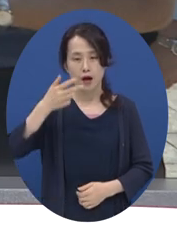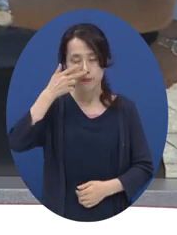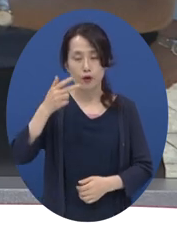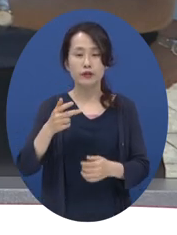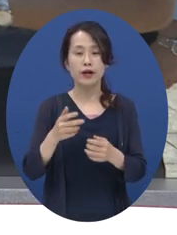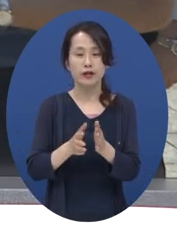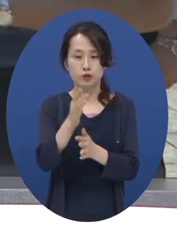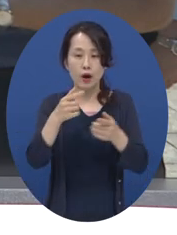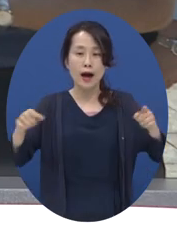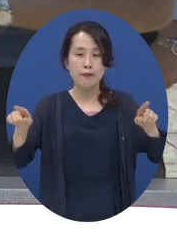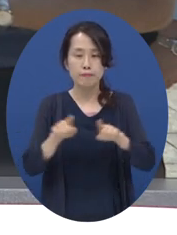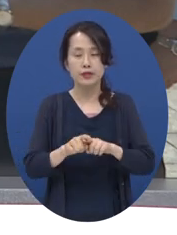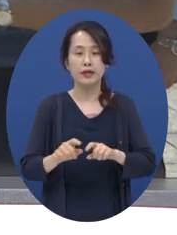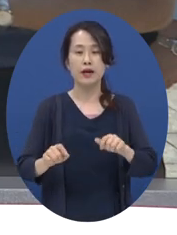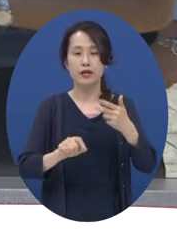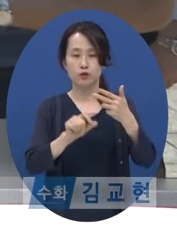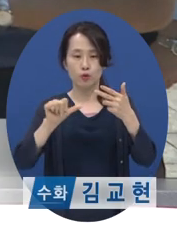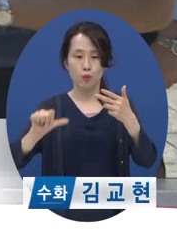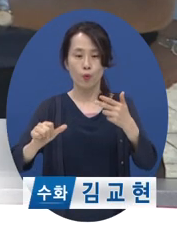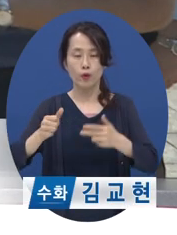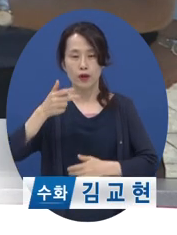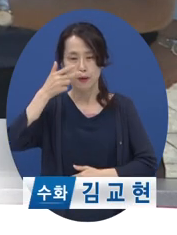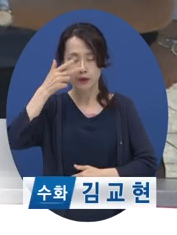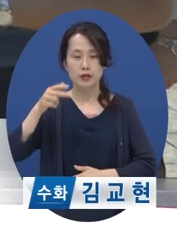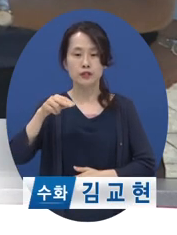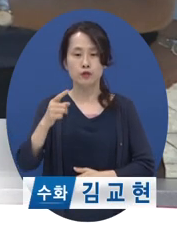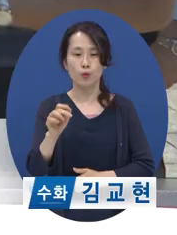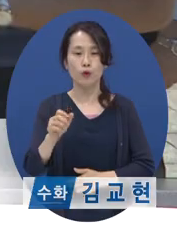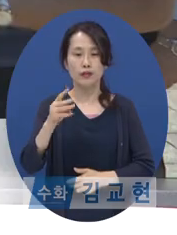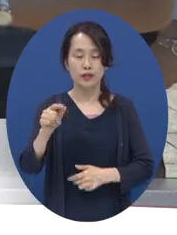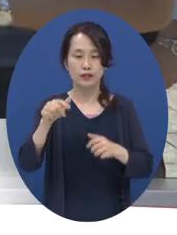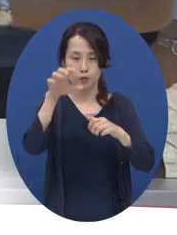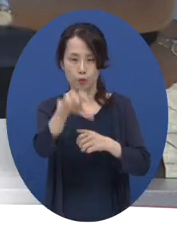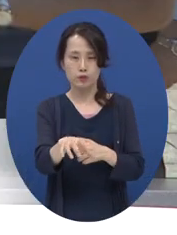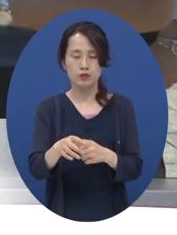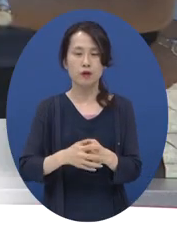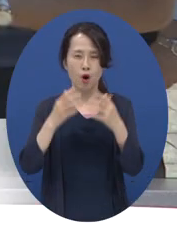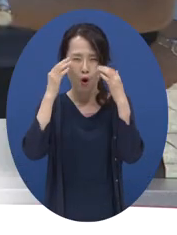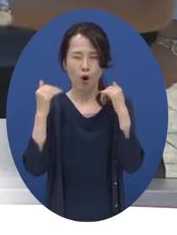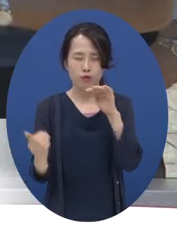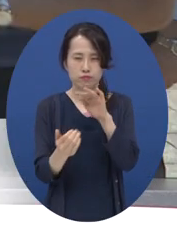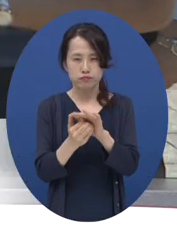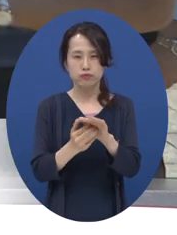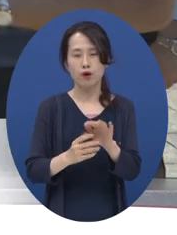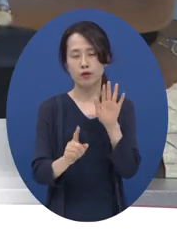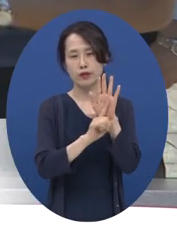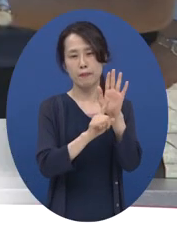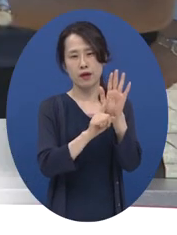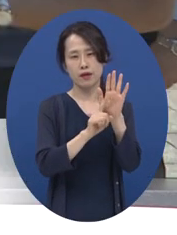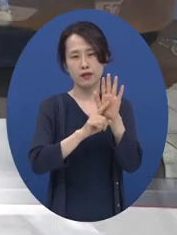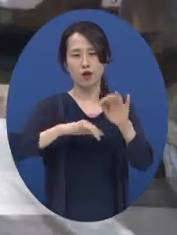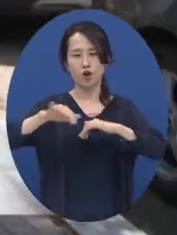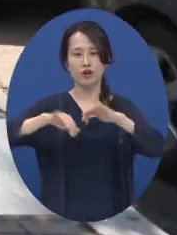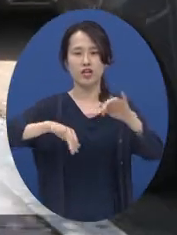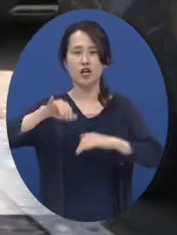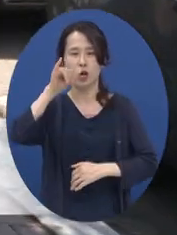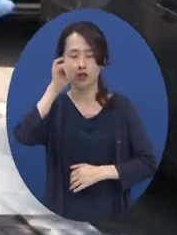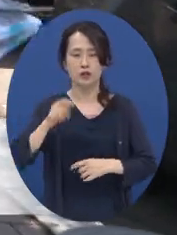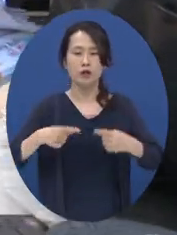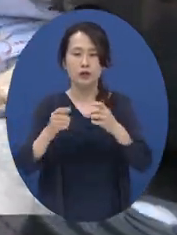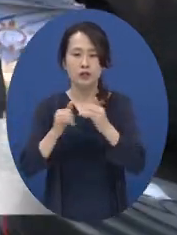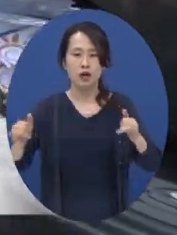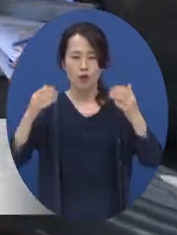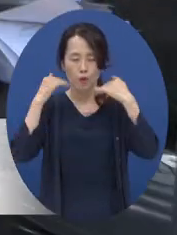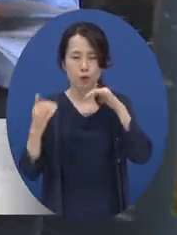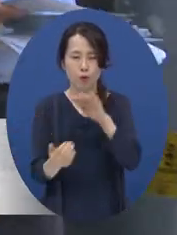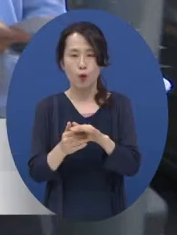경기도가 평택시와 합동으로 5일 평택시 송탄 출장소 인근에서 폭염 대응 거리 캠페인을 벌였습니다.